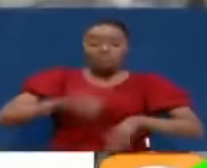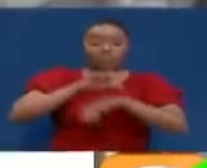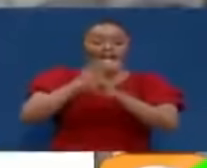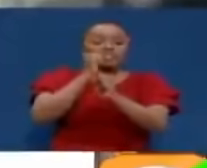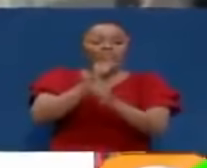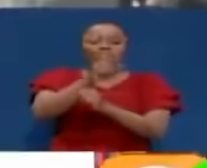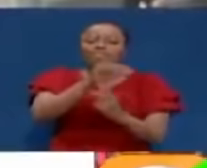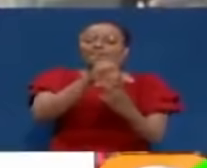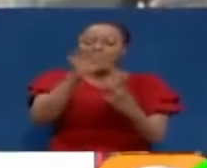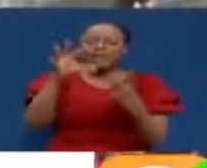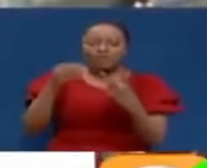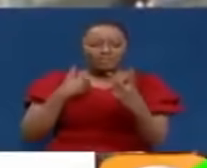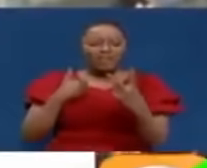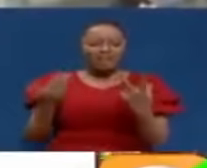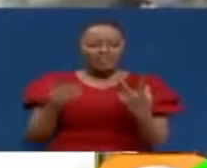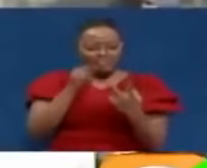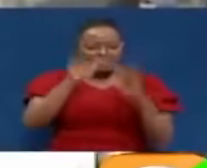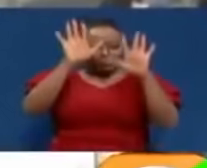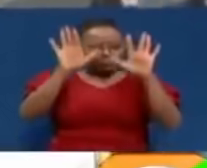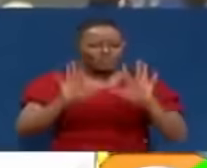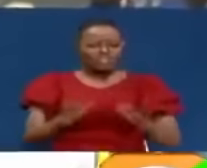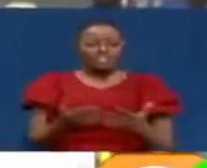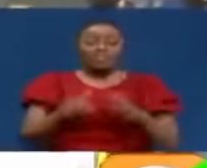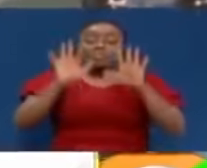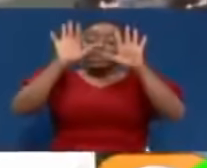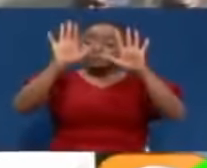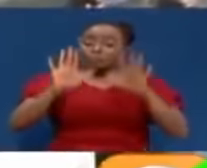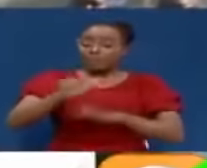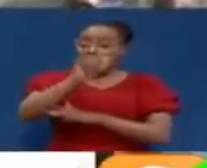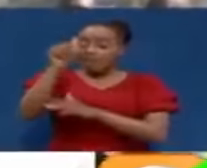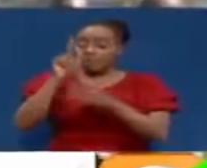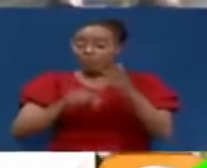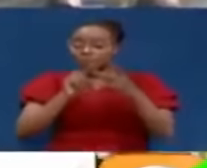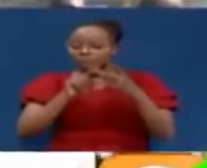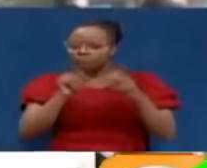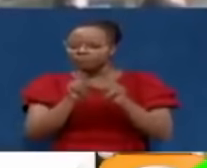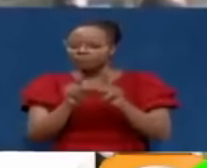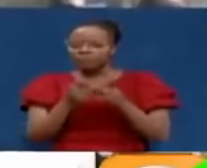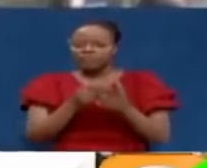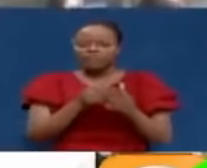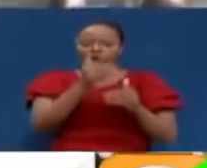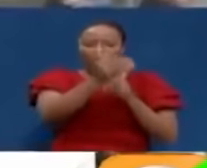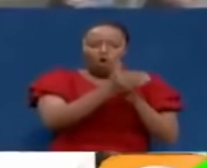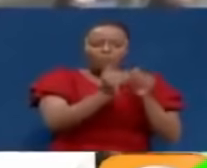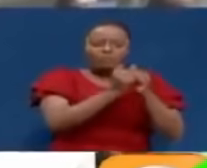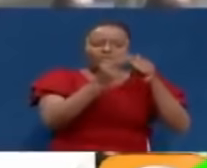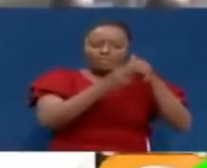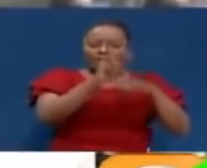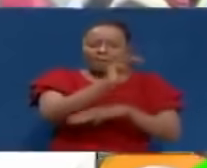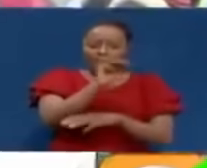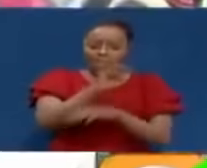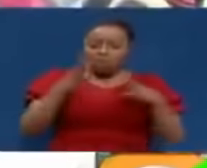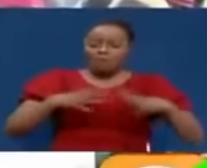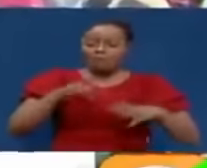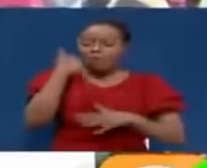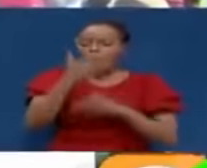kazi. That is a priority. Ya muhimu ni vile tutaondoa watu million karibu 17